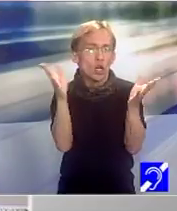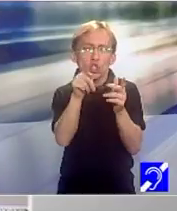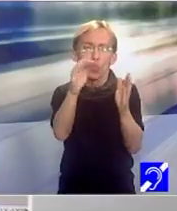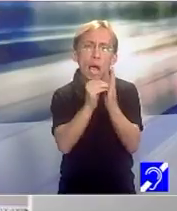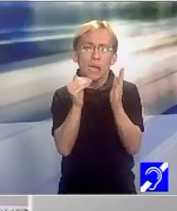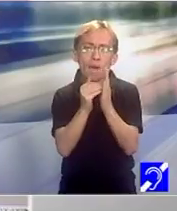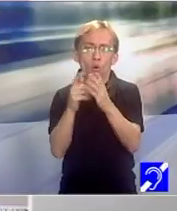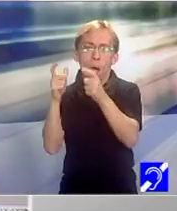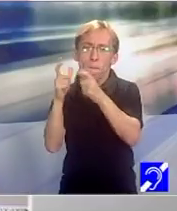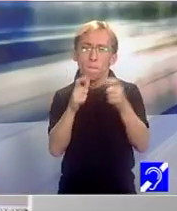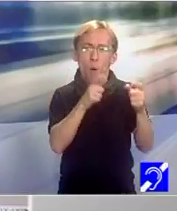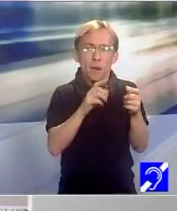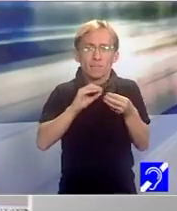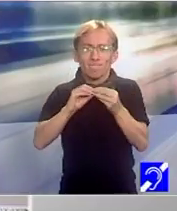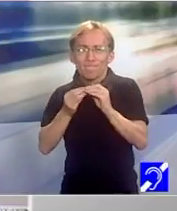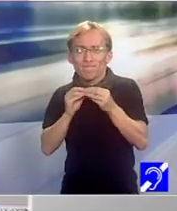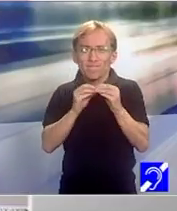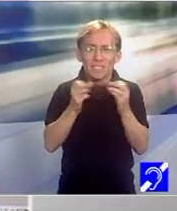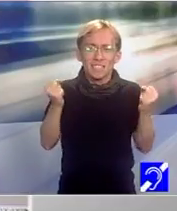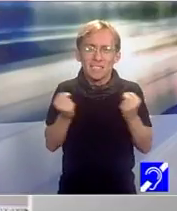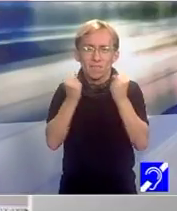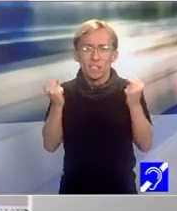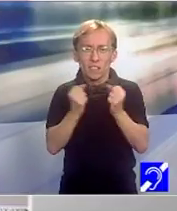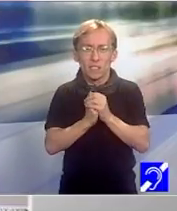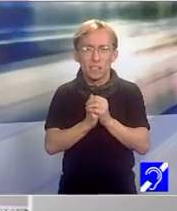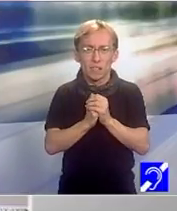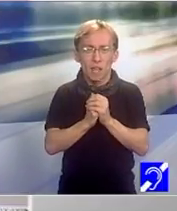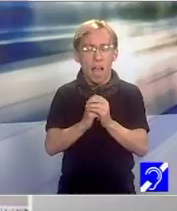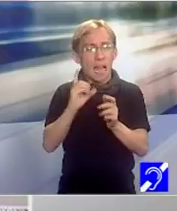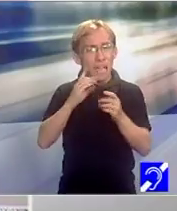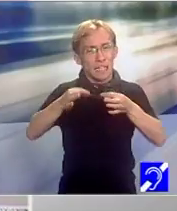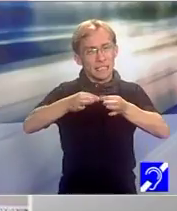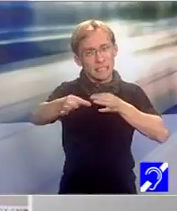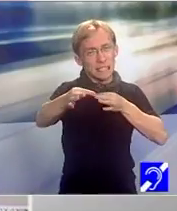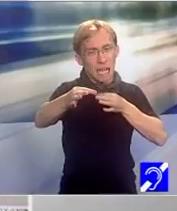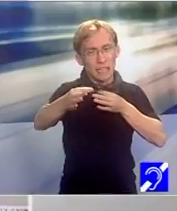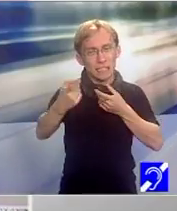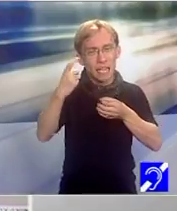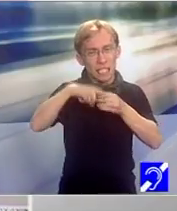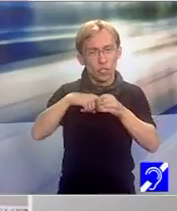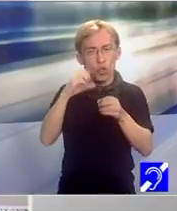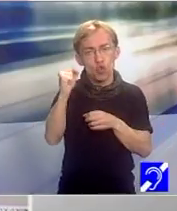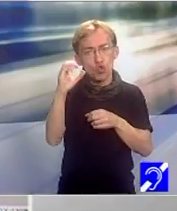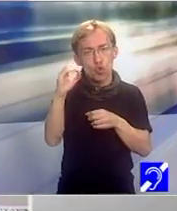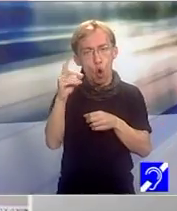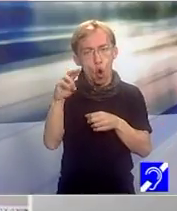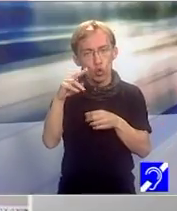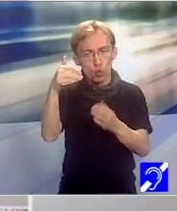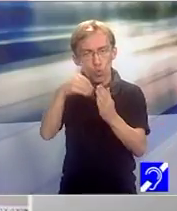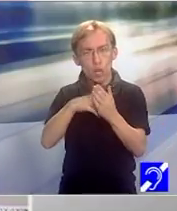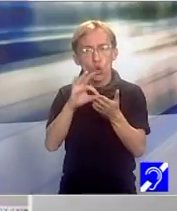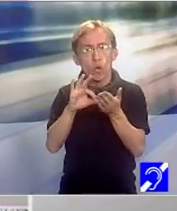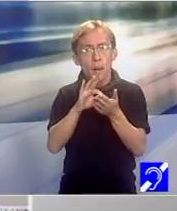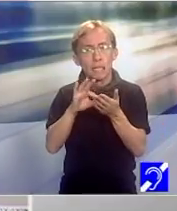în momentele tale dificile. Este adevărat că lupta asta de a introduce cromoglicatul de sodiu în lista medicamentelor